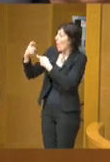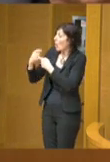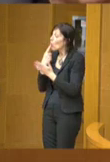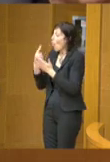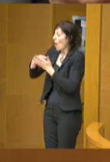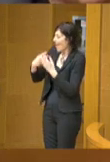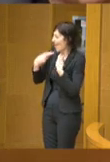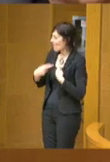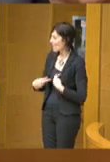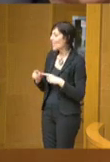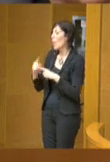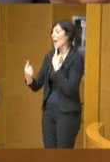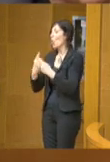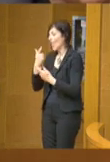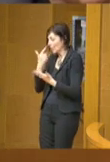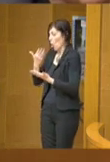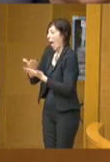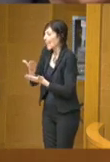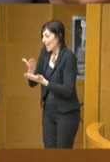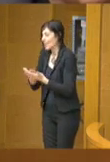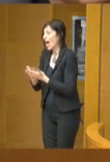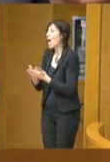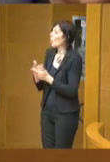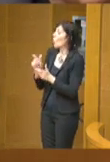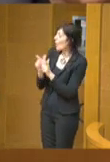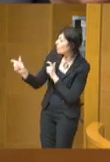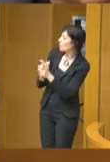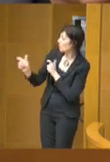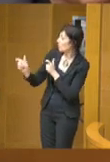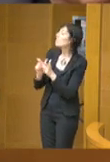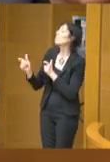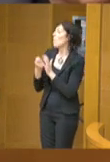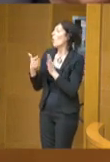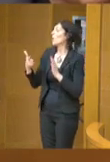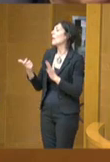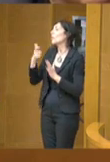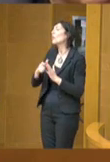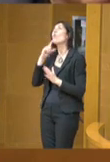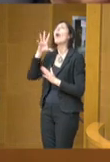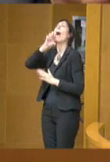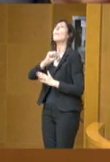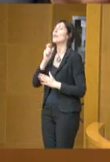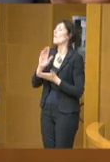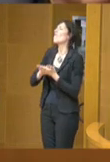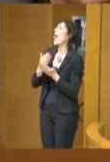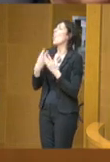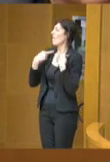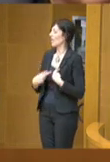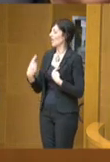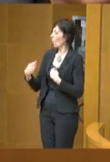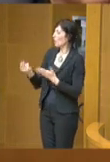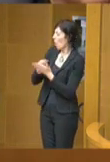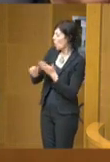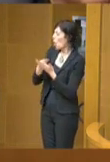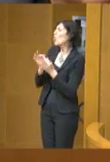adattato è una cosa molto importante che fa capire anche in qualche modo il valore della vita. Ecco, noi questo progetto lo mettiamo a